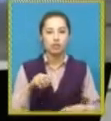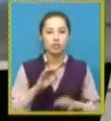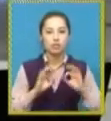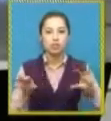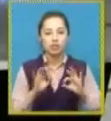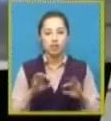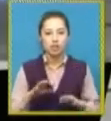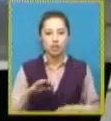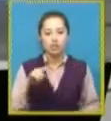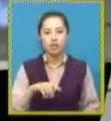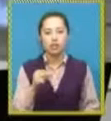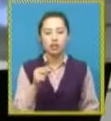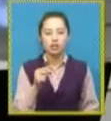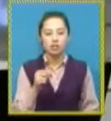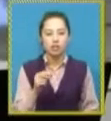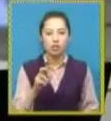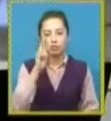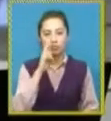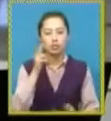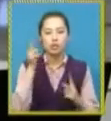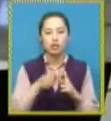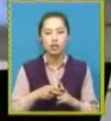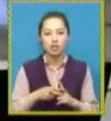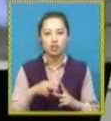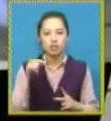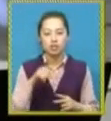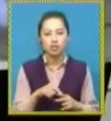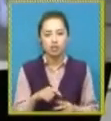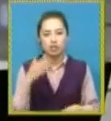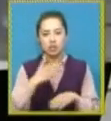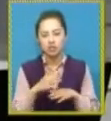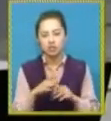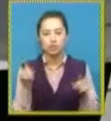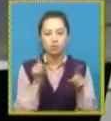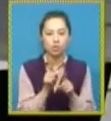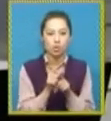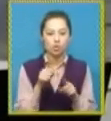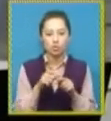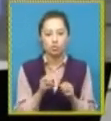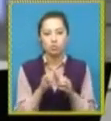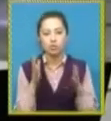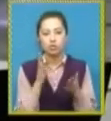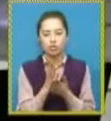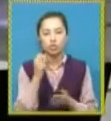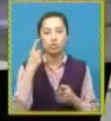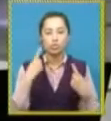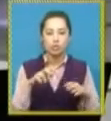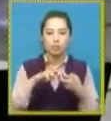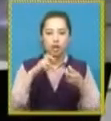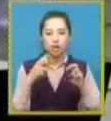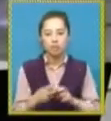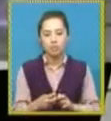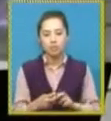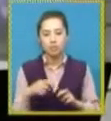ортақ қазына қаражаты республикалық бюджеттен бөлінетін нысаналы трансферттер мен кредиттердің есебінен артуда. Осы және өзге де мәселелер облыстық